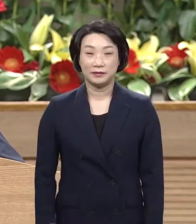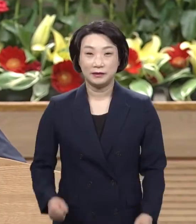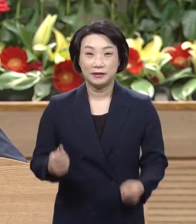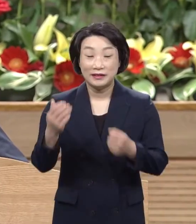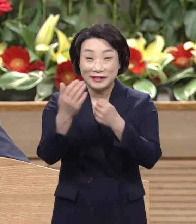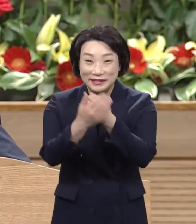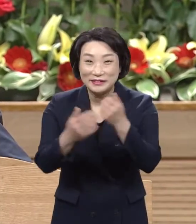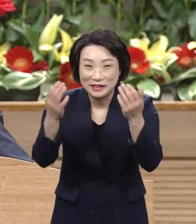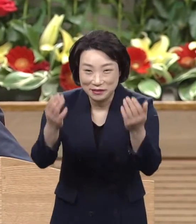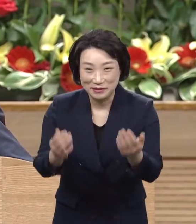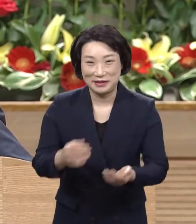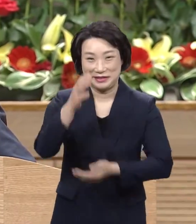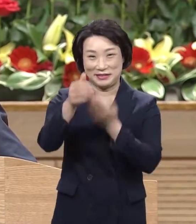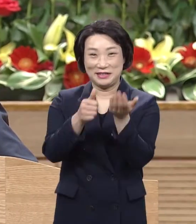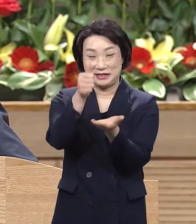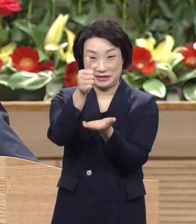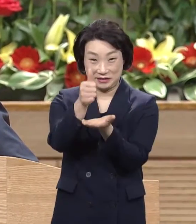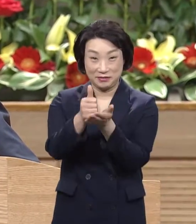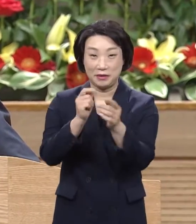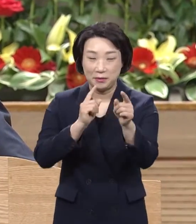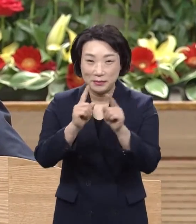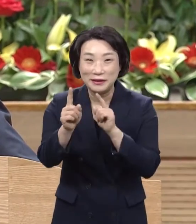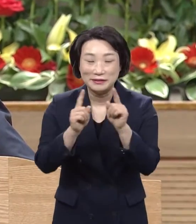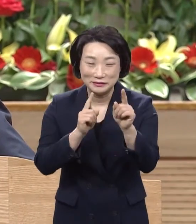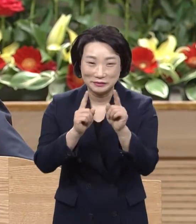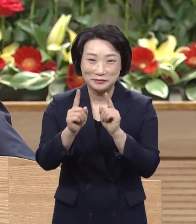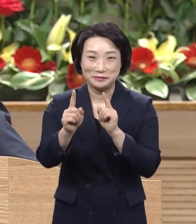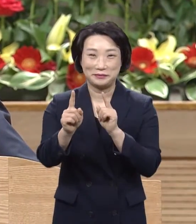은혜 받으실 하나님 말씀은